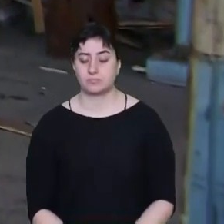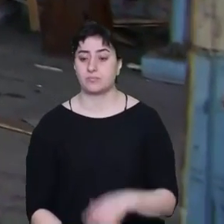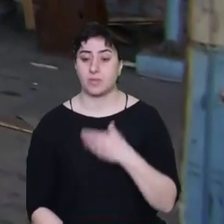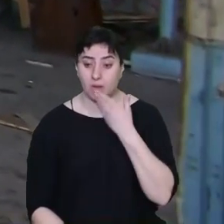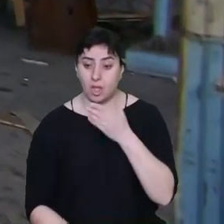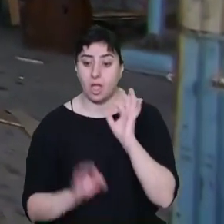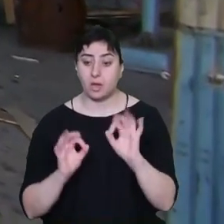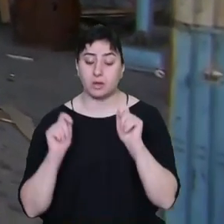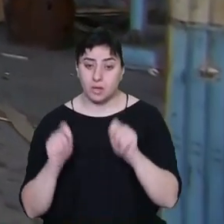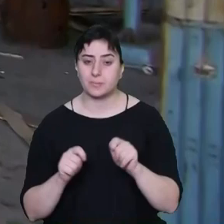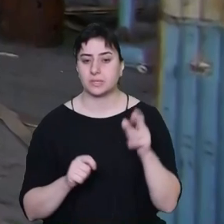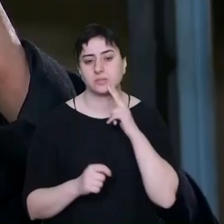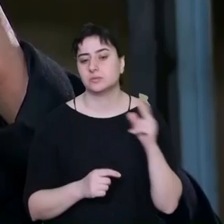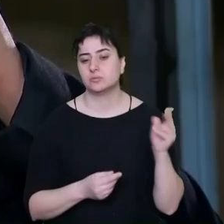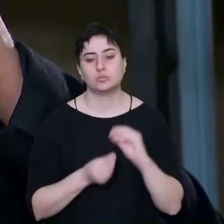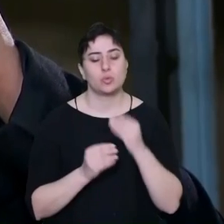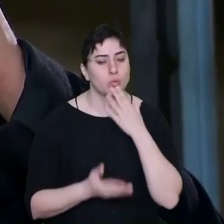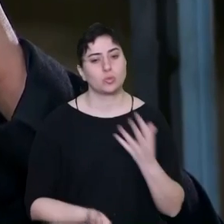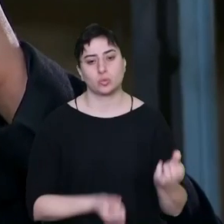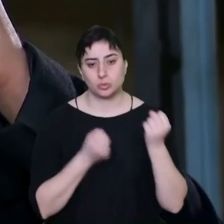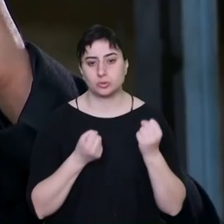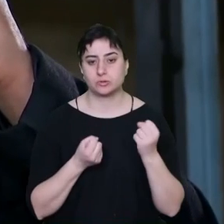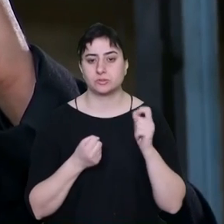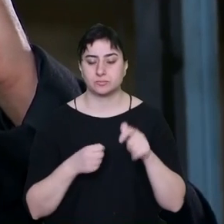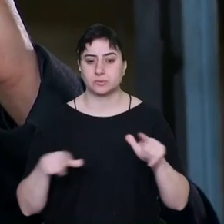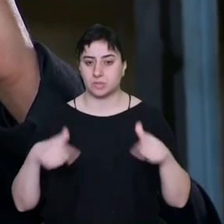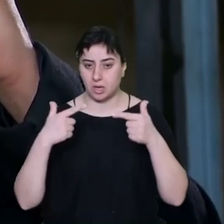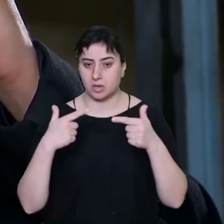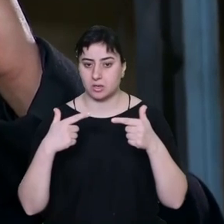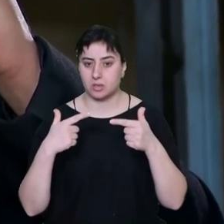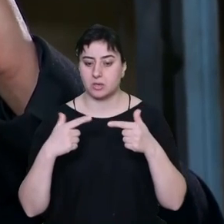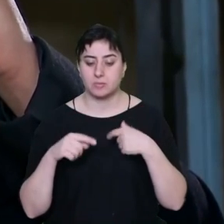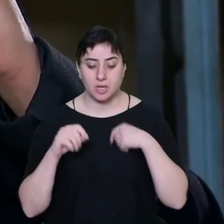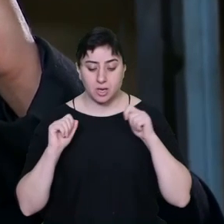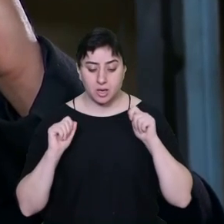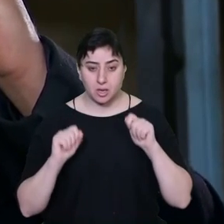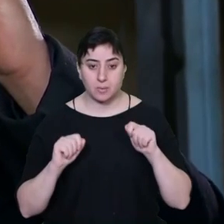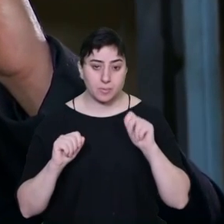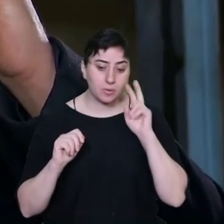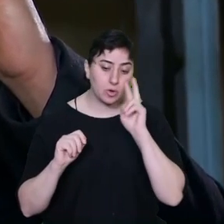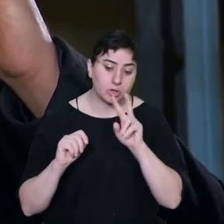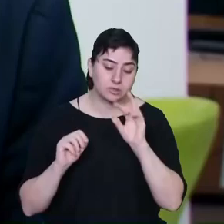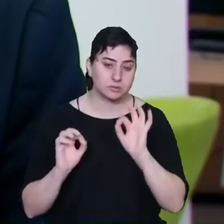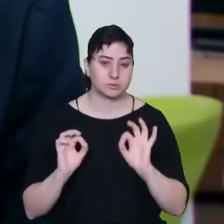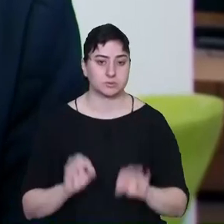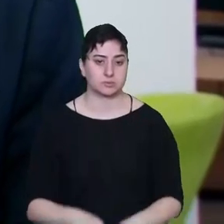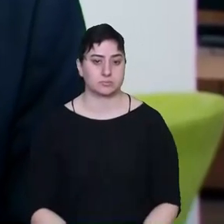Dediklerimizi aynen yaparsan ona hiçbir şey olmayacak. Şimdi telefonun görüntüsünü aç. Bizim yaptıklarını görebileceğimiz şekilde cebini